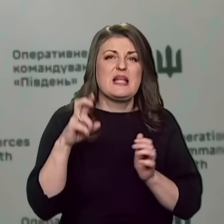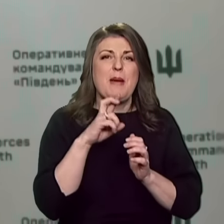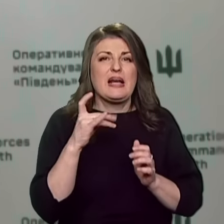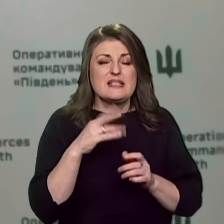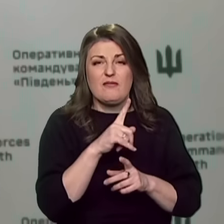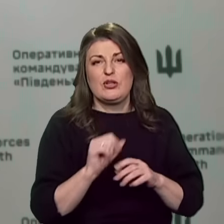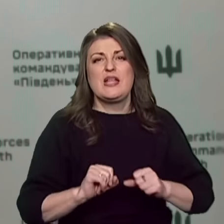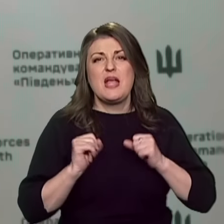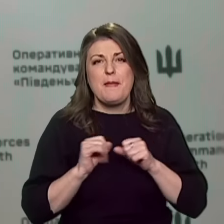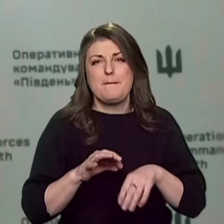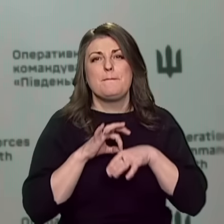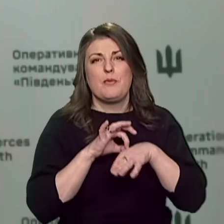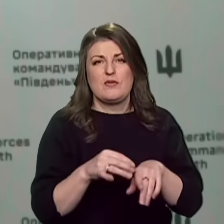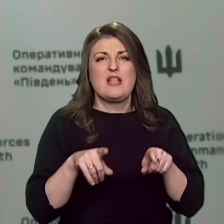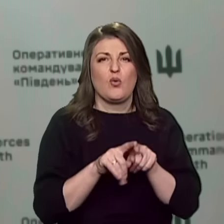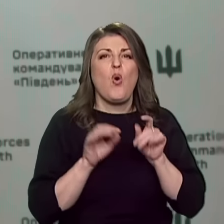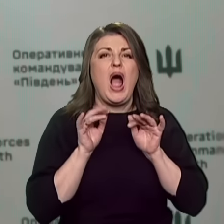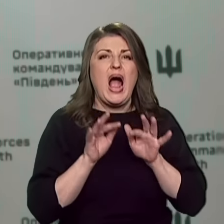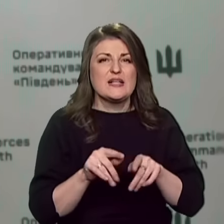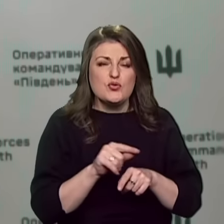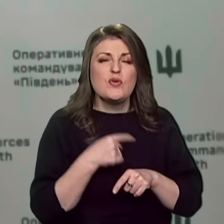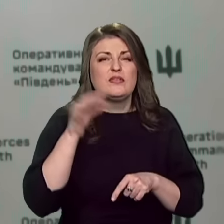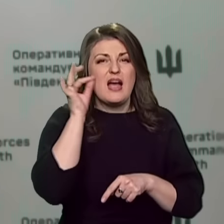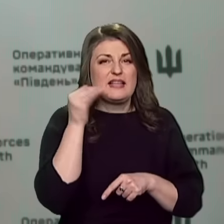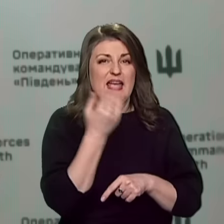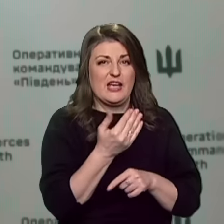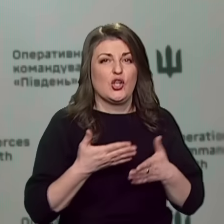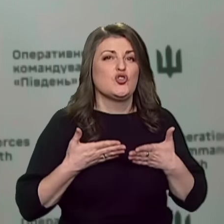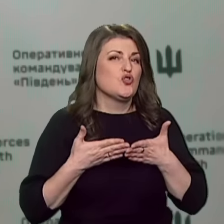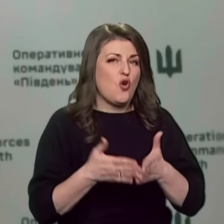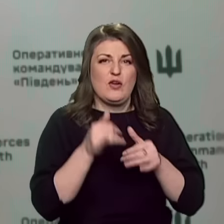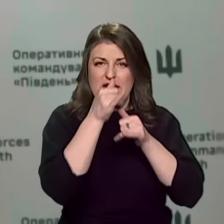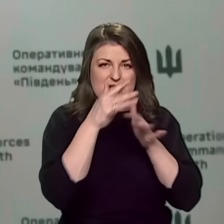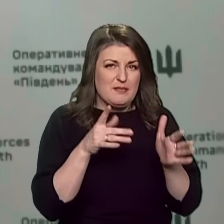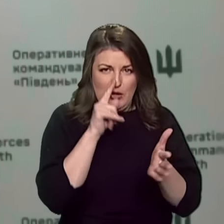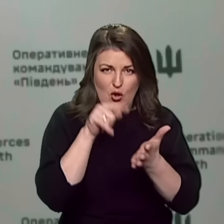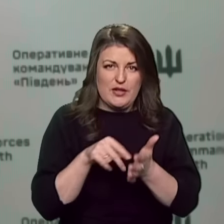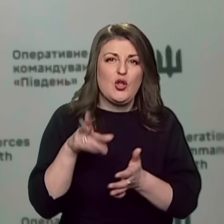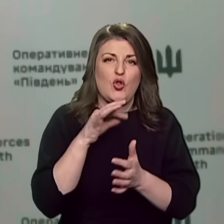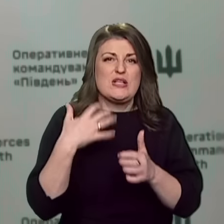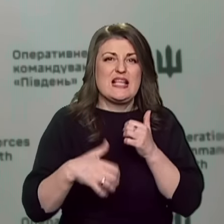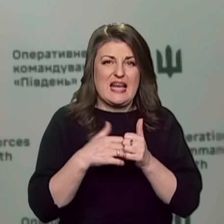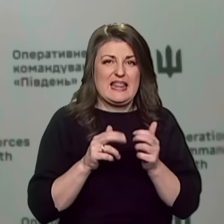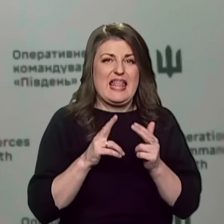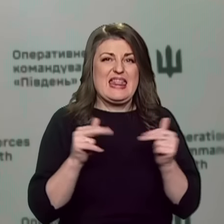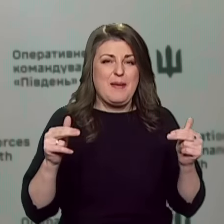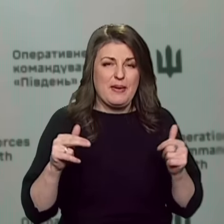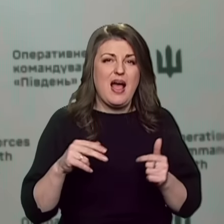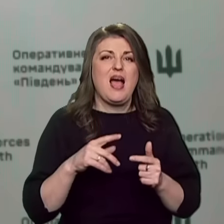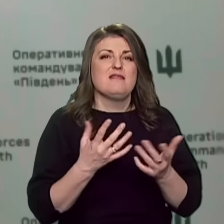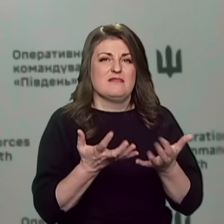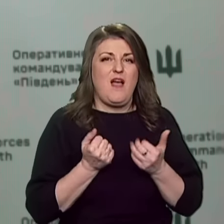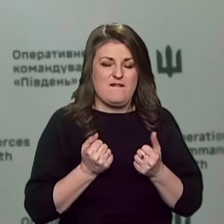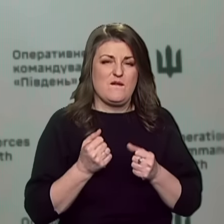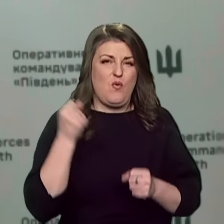вони намагалися провести таку акцію. Нагадаю, їх нічого не зміг дійти навіть до середини Дніпра,